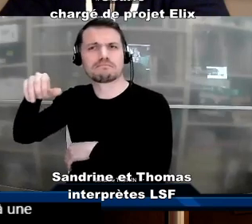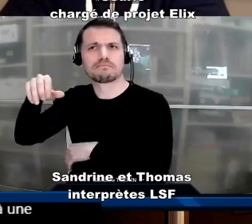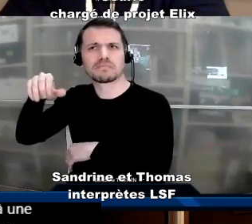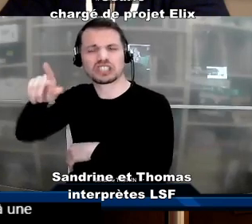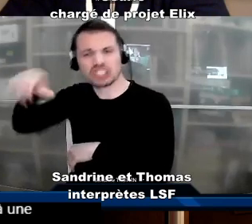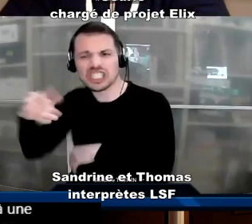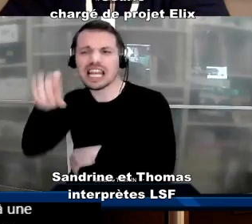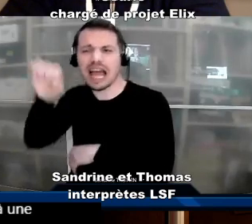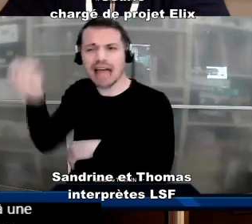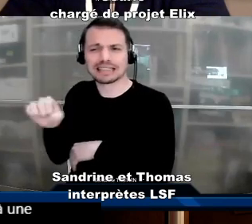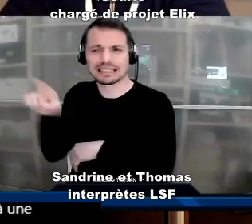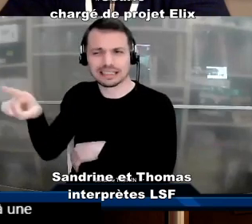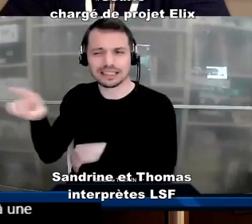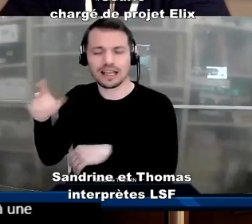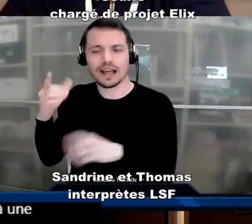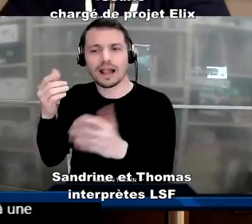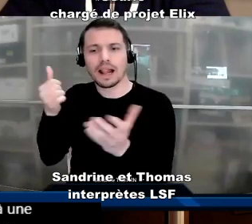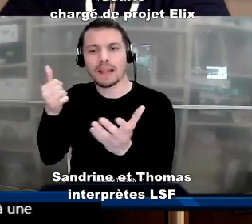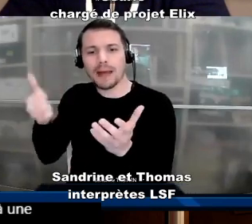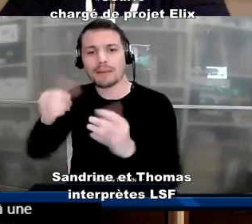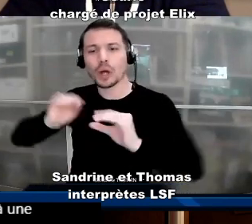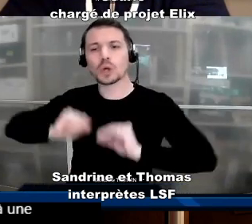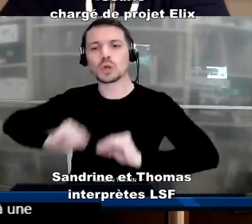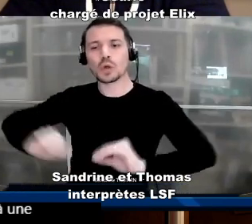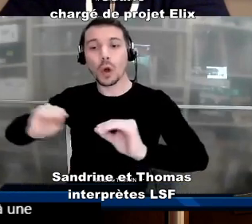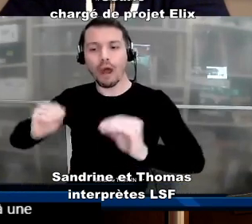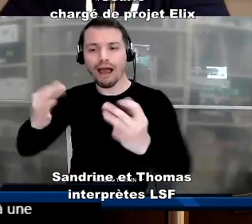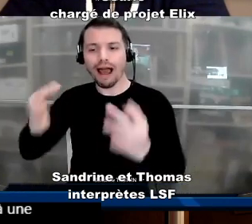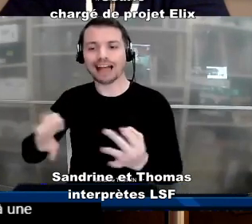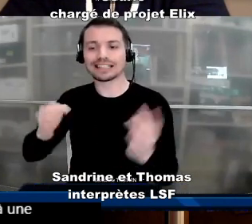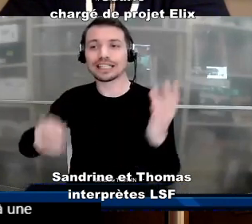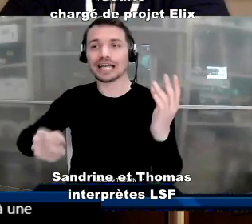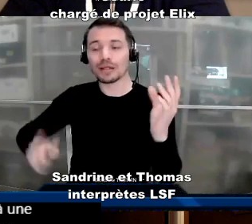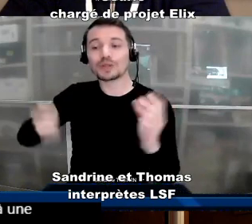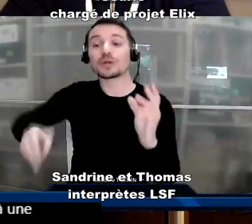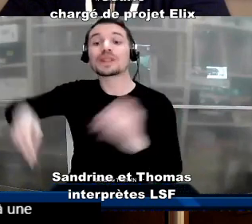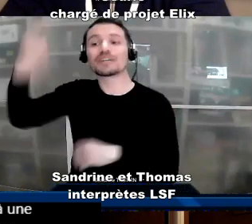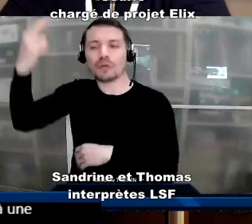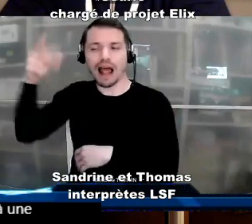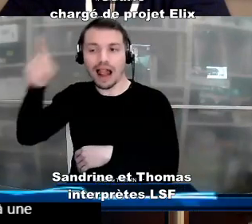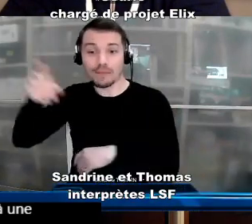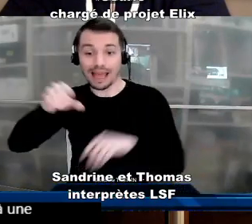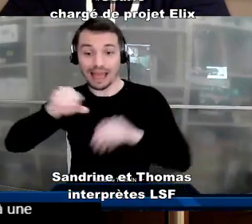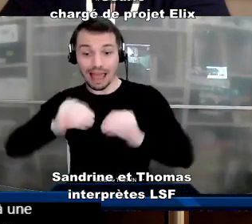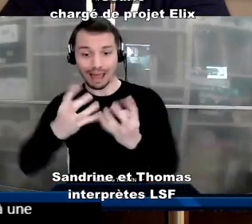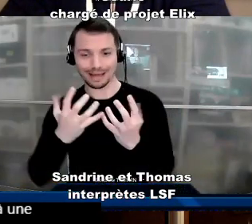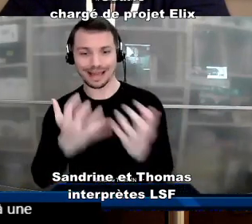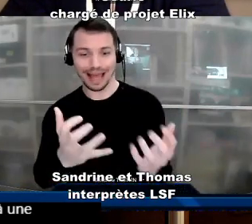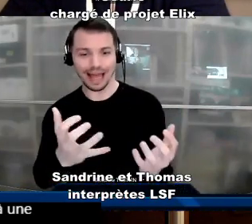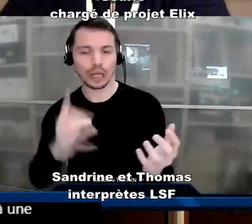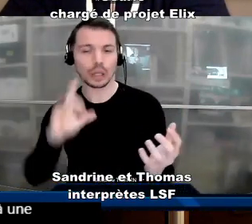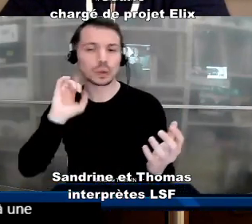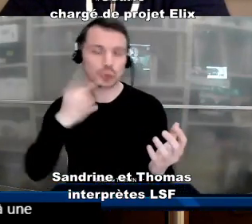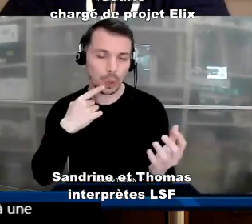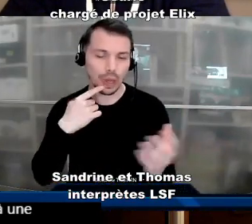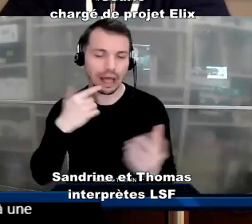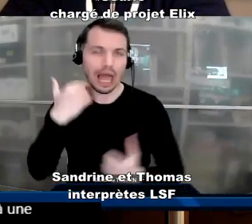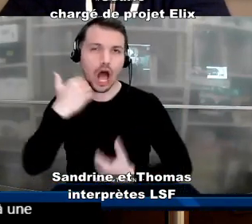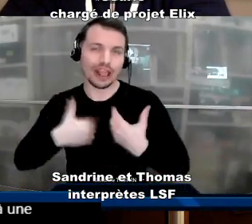enseigne les cours classiques de l'éducation nationale, mais à des élèves sourds. Et avec handicap associé en plus.